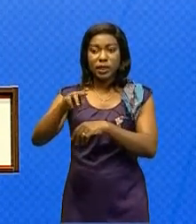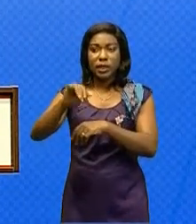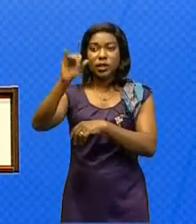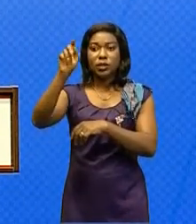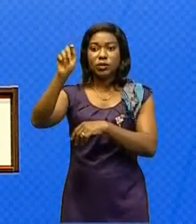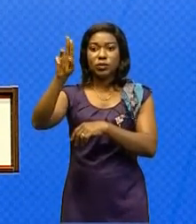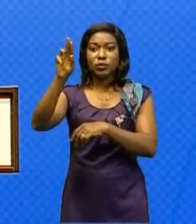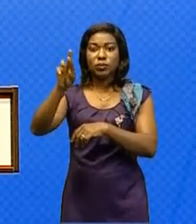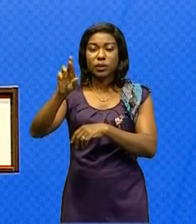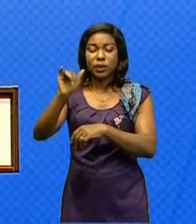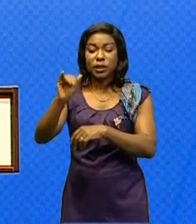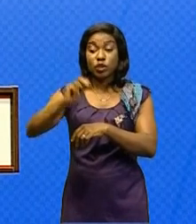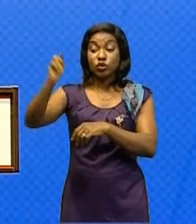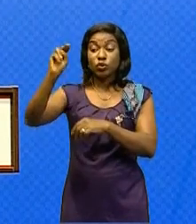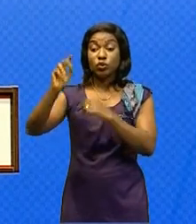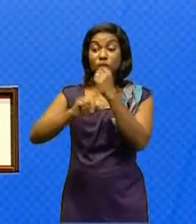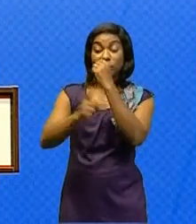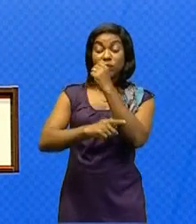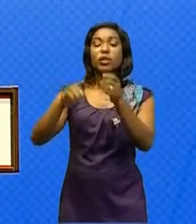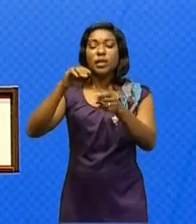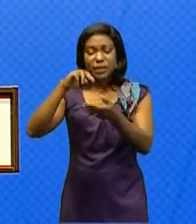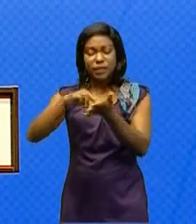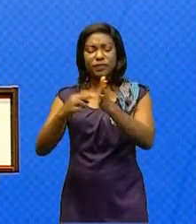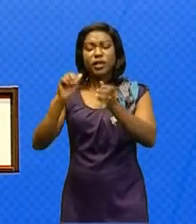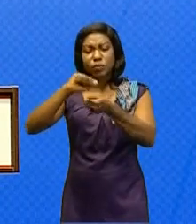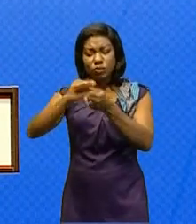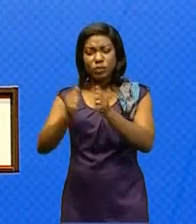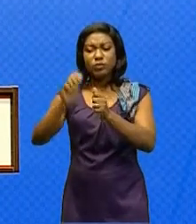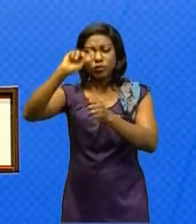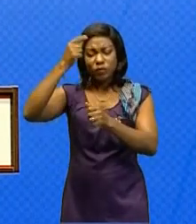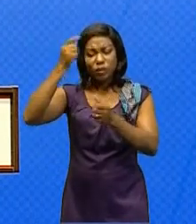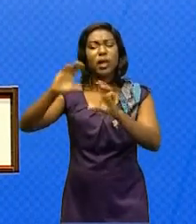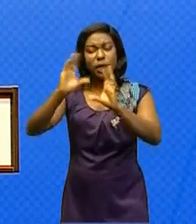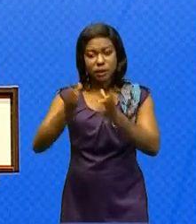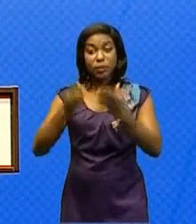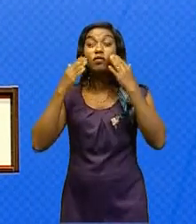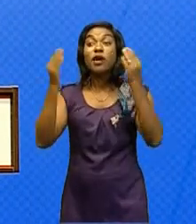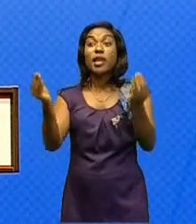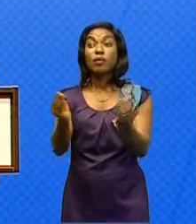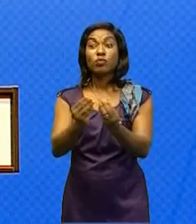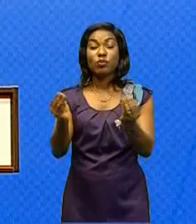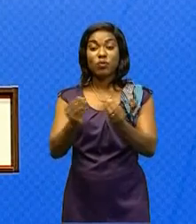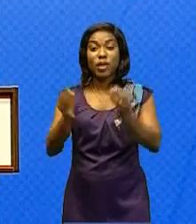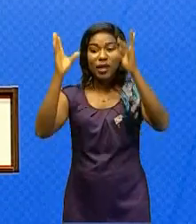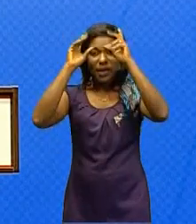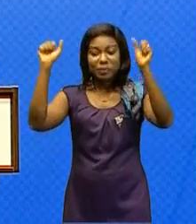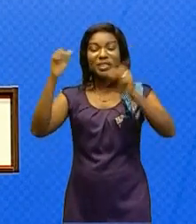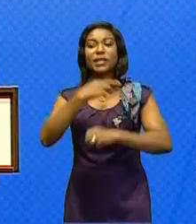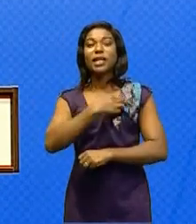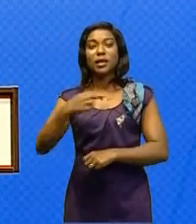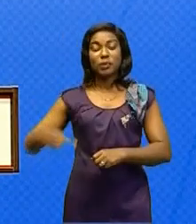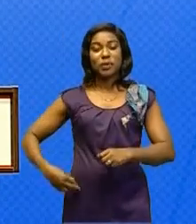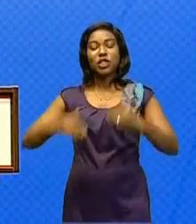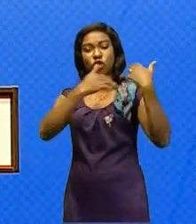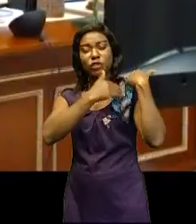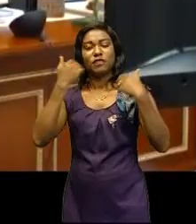Nord Kivu est l'affaire du gouvernement dans son ensemble. À cet égard, le président de la République, chef de